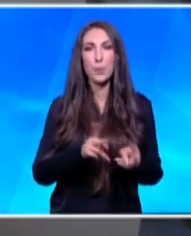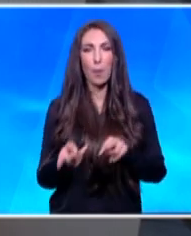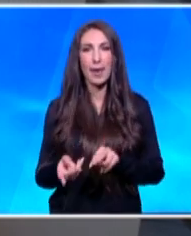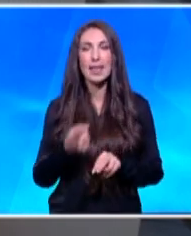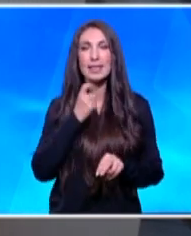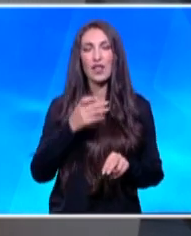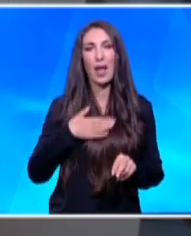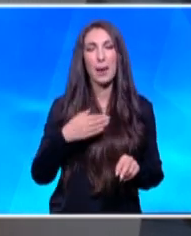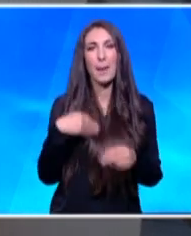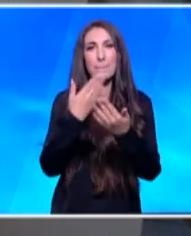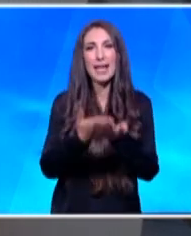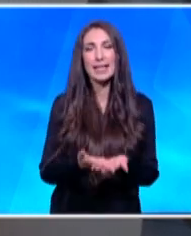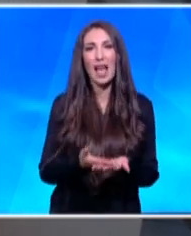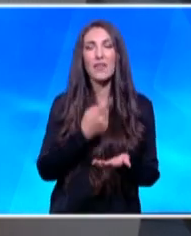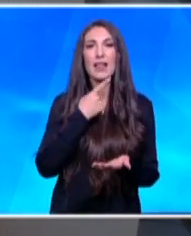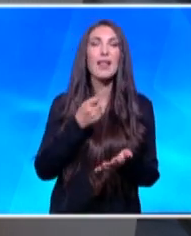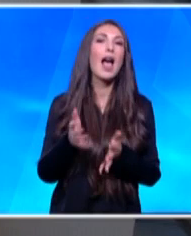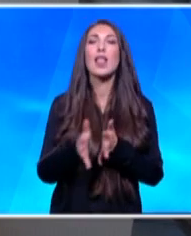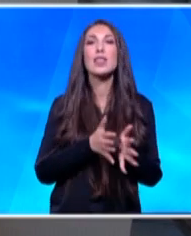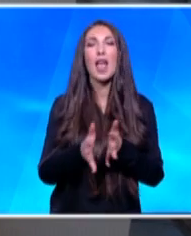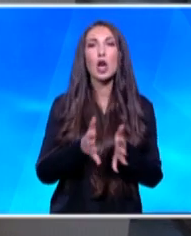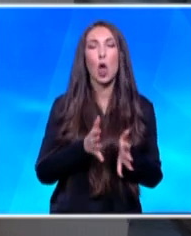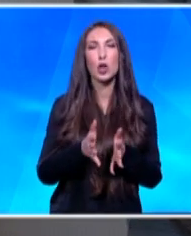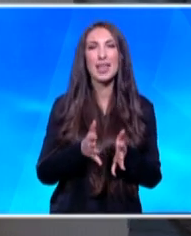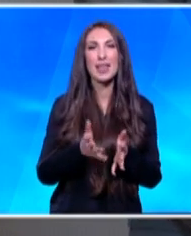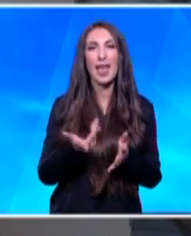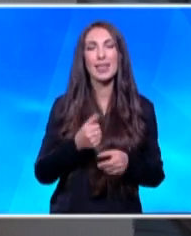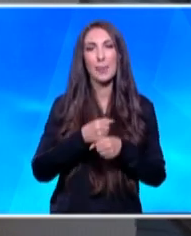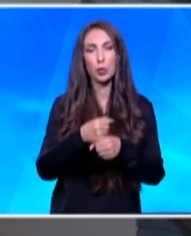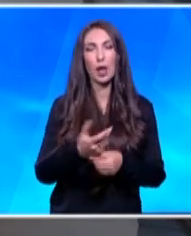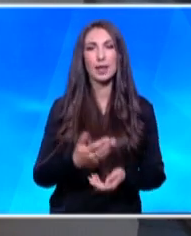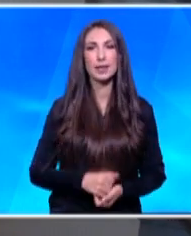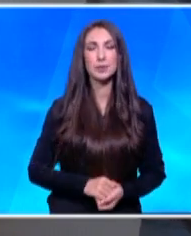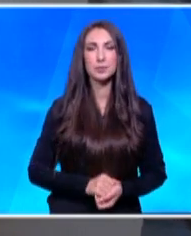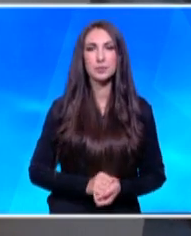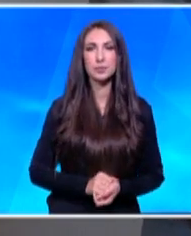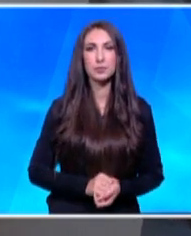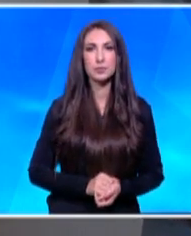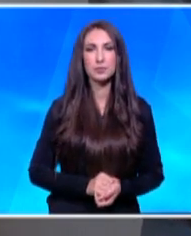имахме представител и на народните представители.